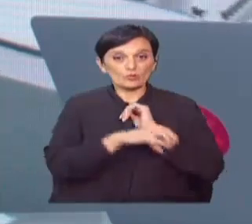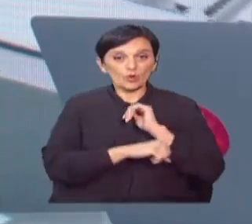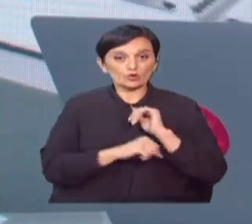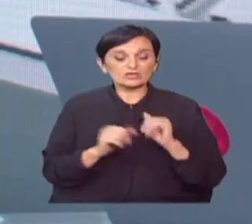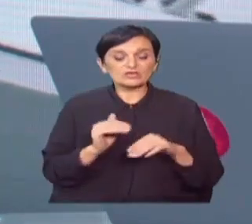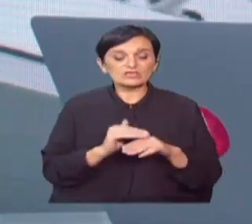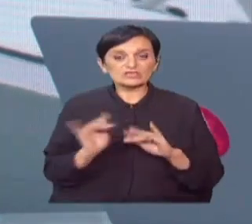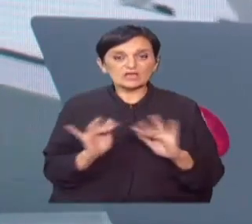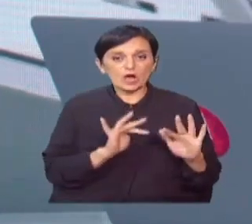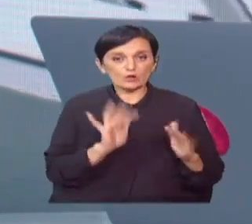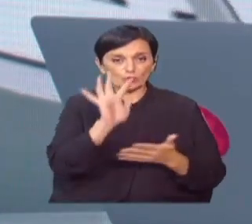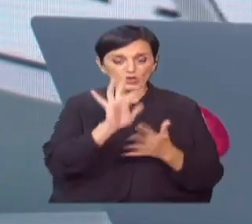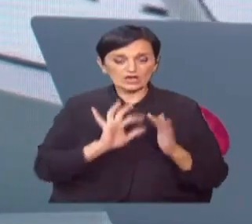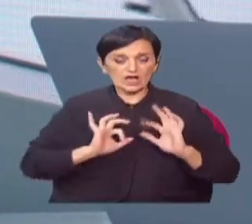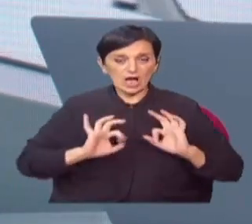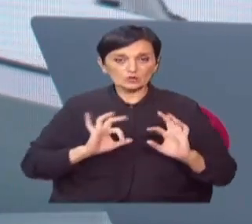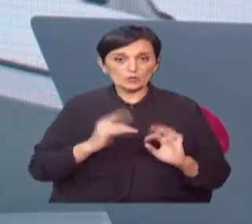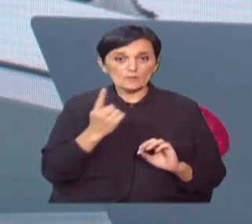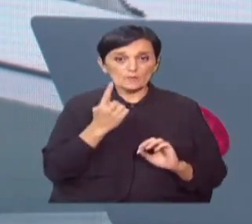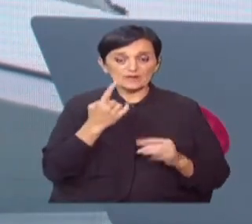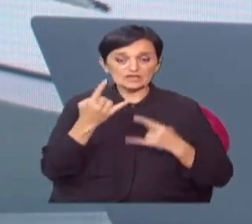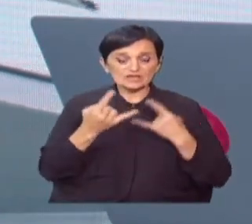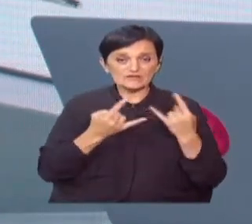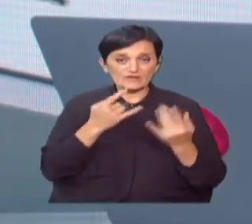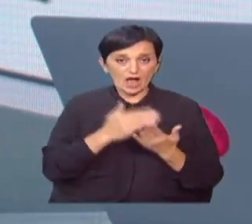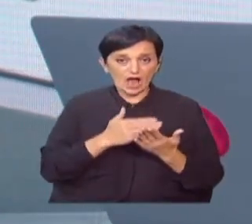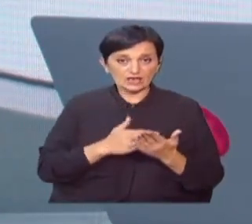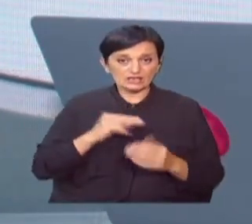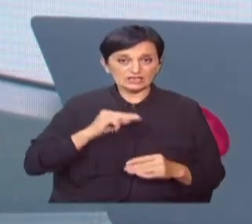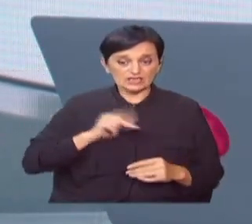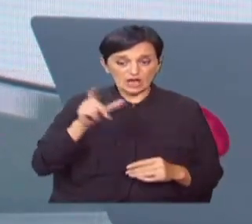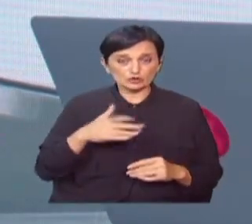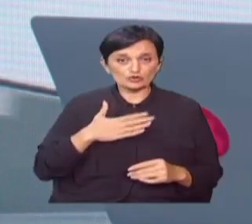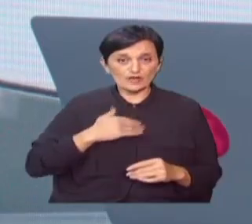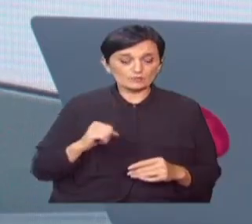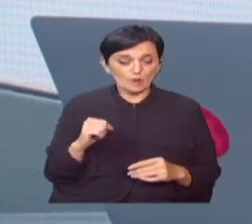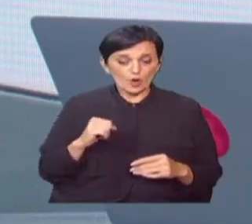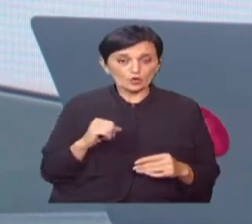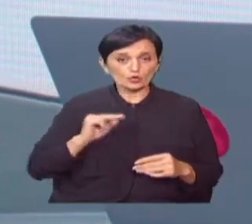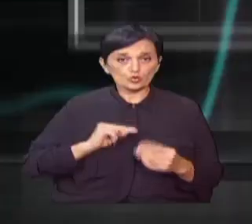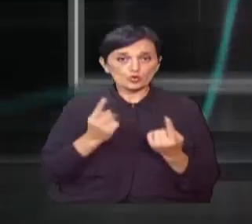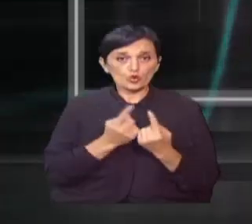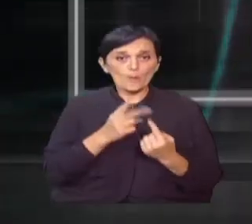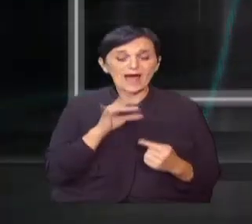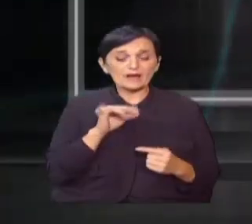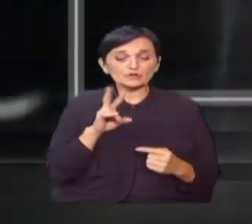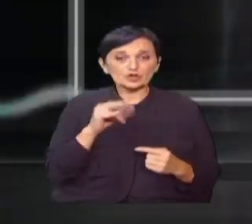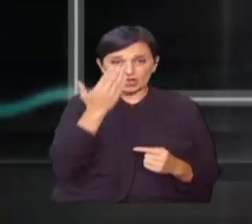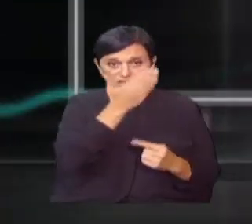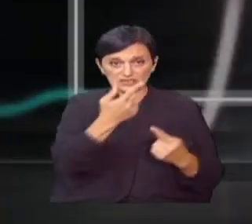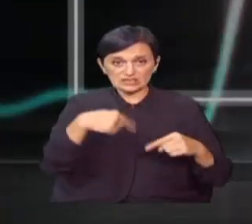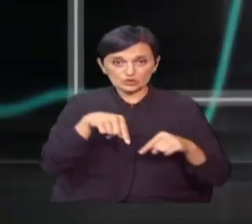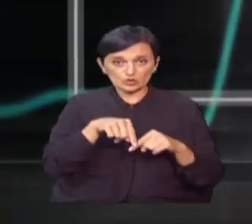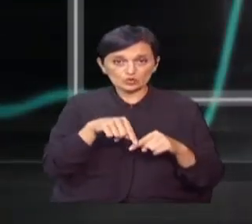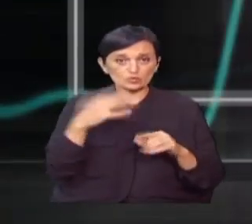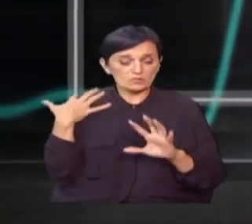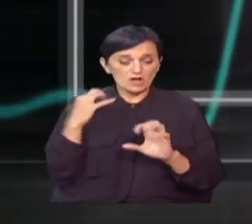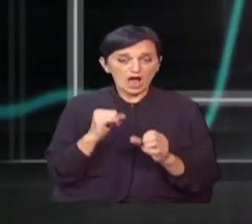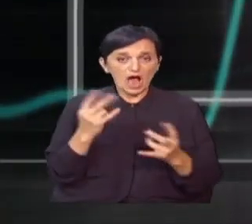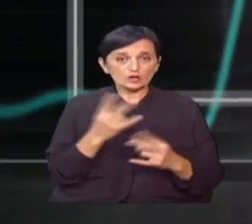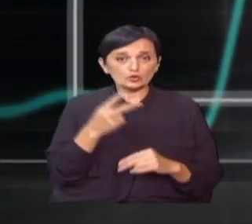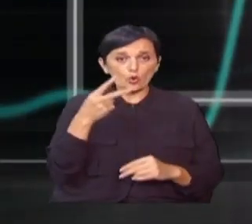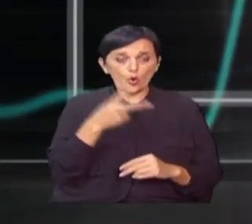Dacvel Mokmedoganis khadebas gagatsnovt pirveli arxis tanamshchomels chvens megobarsa da kolegas Mariam Jailidzes sazogadoebis mkhardajera sjirdeba.